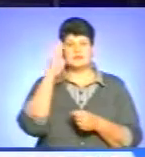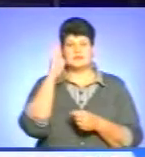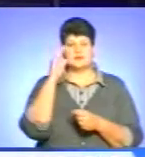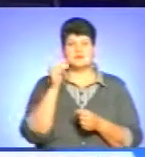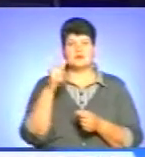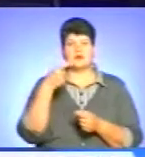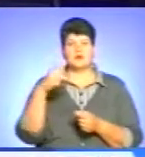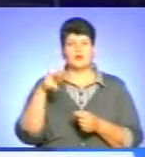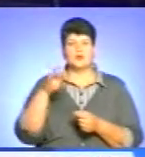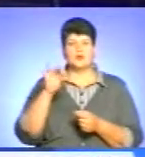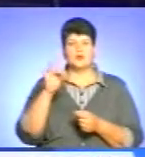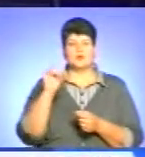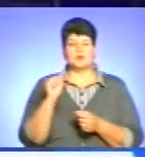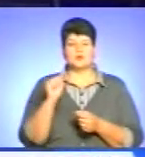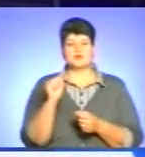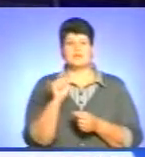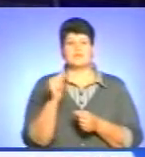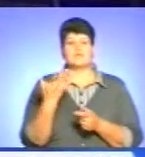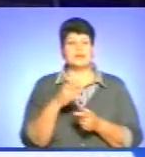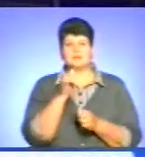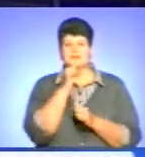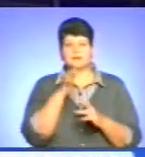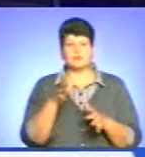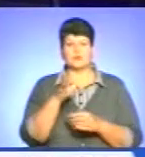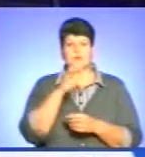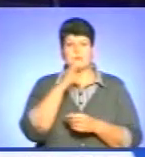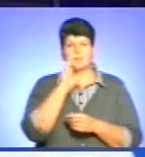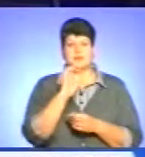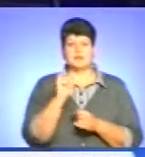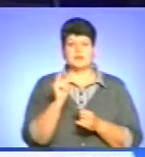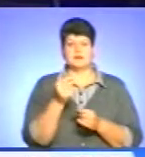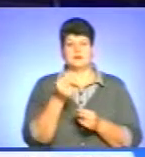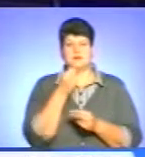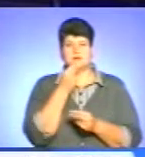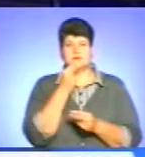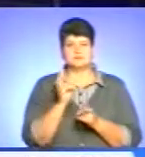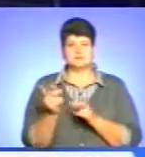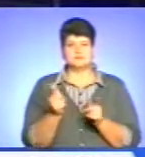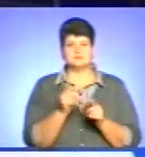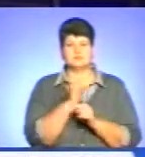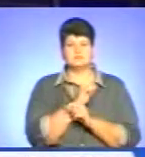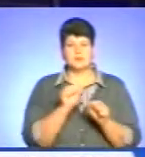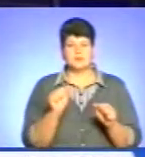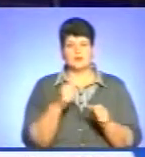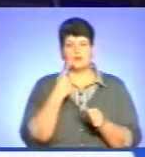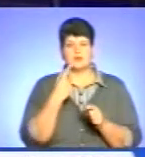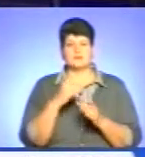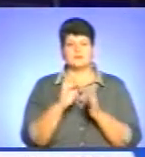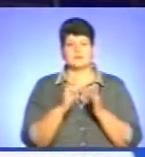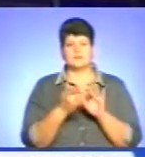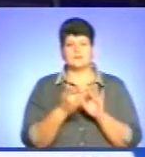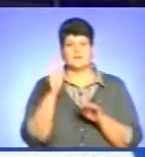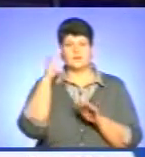та окису заліза. Вона непридатна для вживання в питних цілях чи приготування їжі, йдеться на сайті